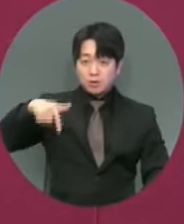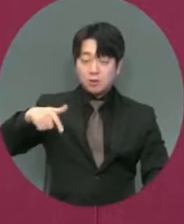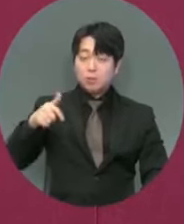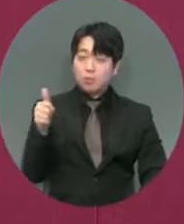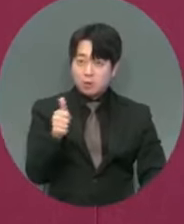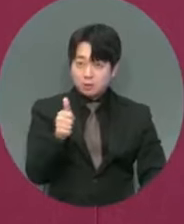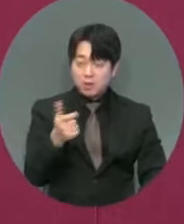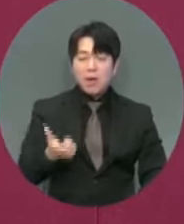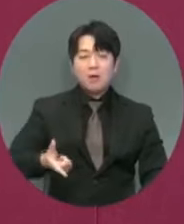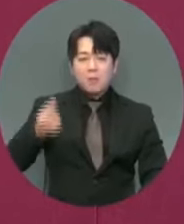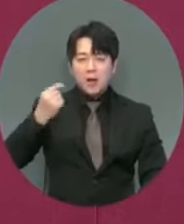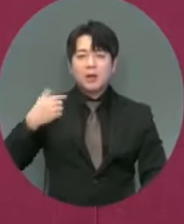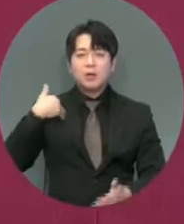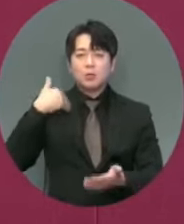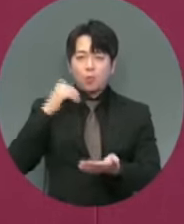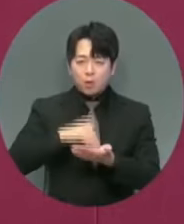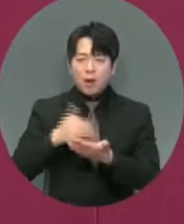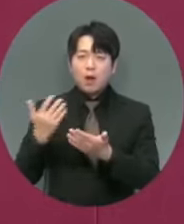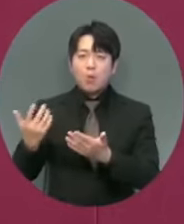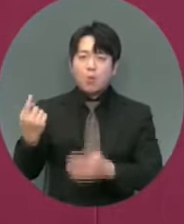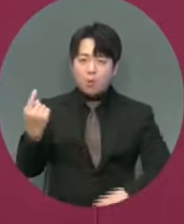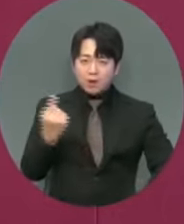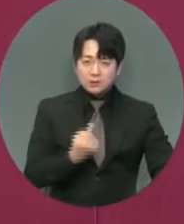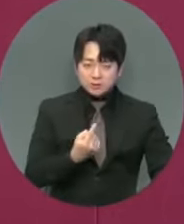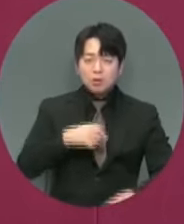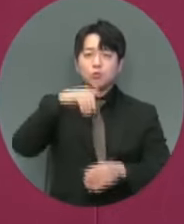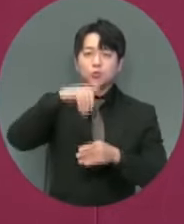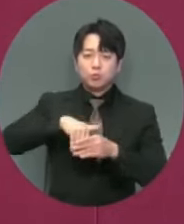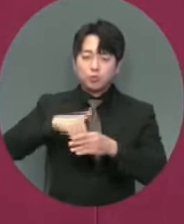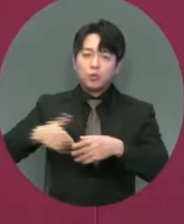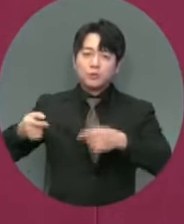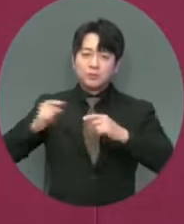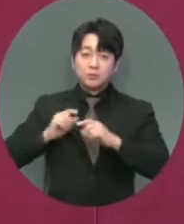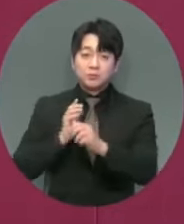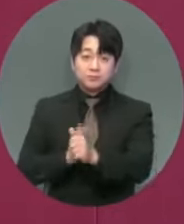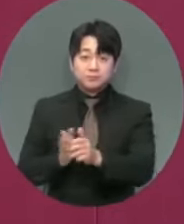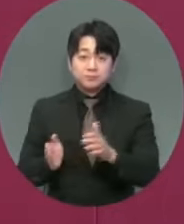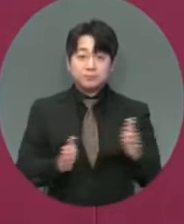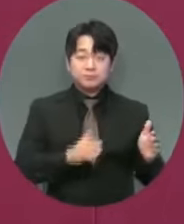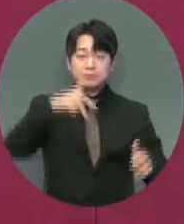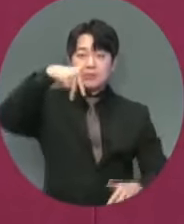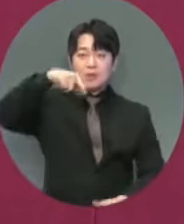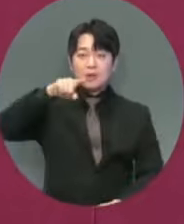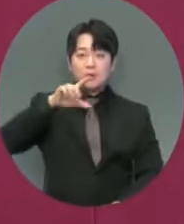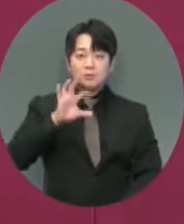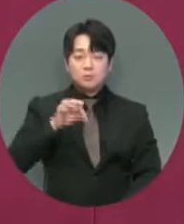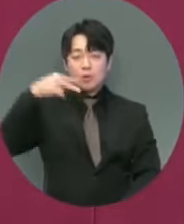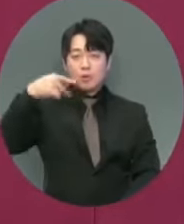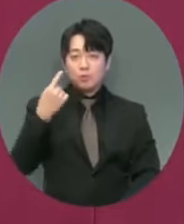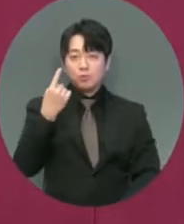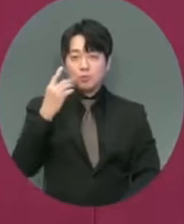어서 빨리 돌아와서 표결에 참석해 주시기 바랍니다. 정동만 의원,